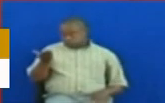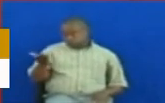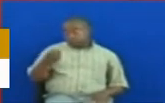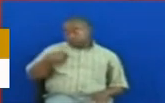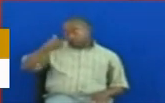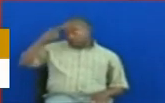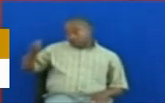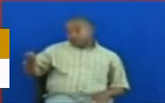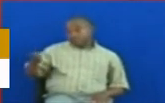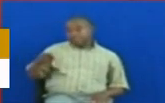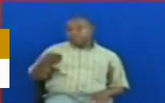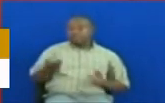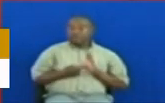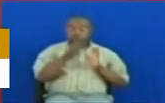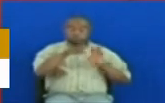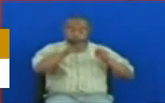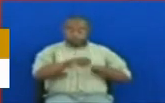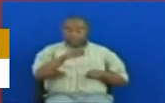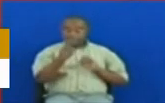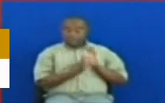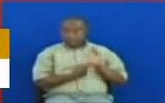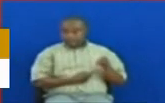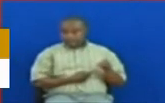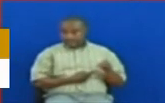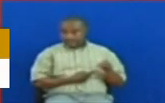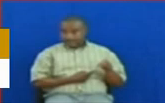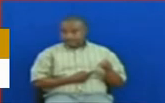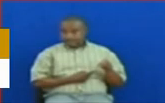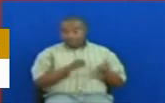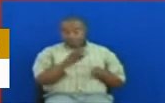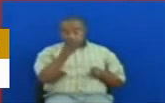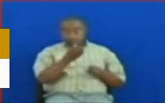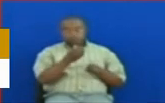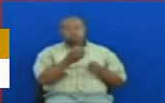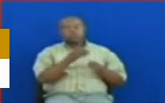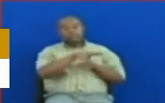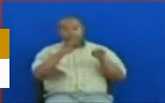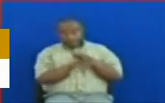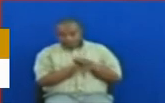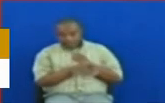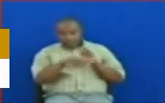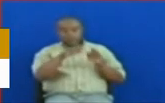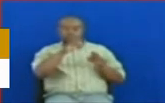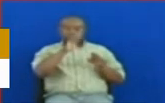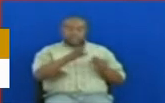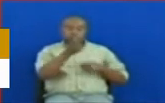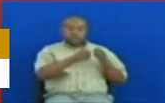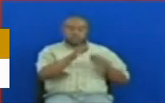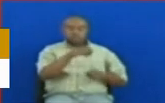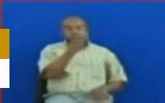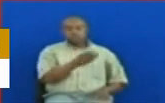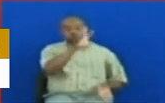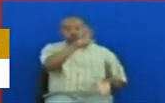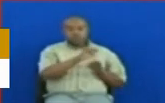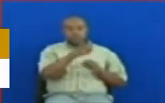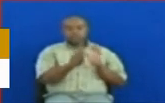kabisa kwamba mtu akiheld hiyo ofisi miaka sita, miaka yake ya deputy mitatu na miaka yake ya director general